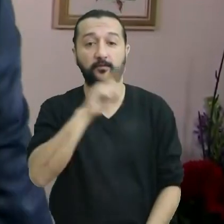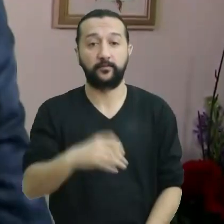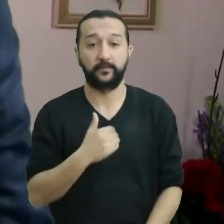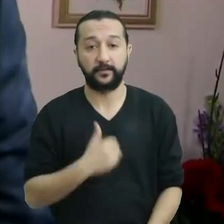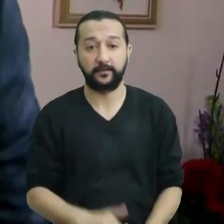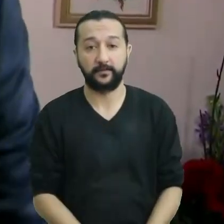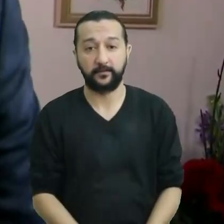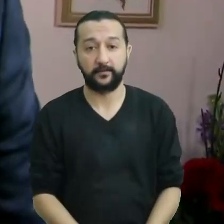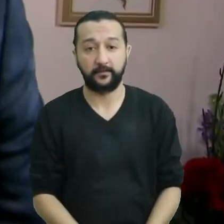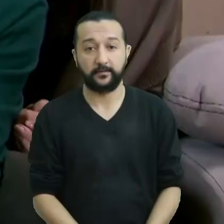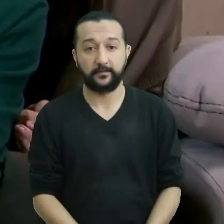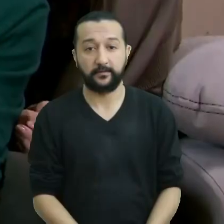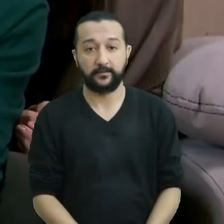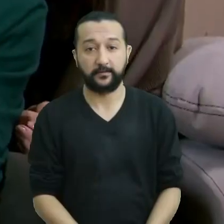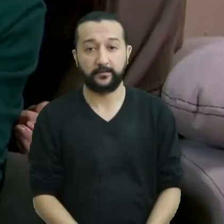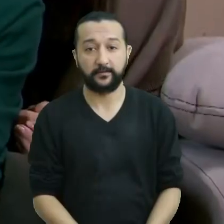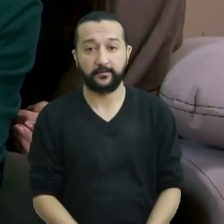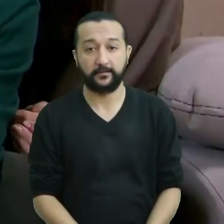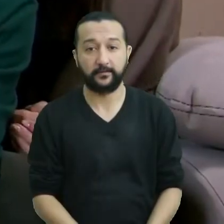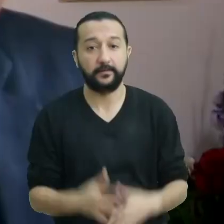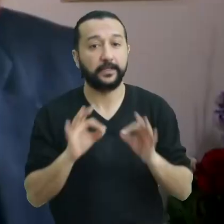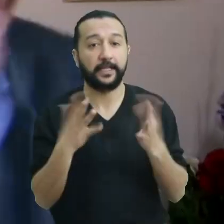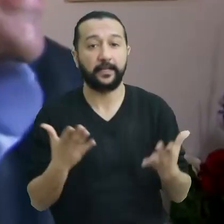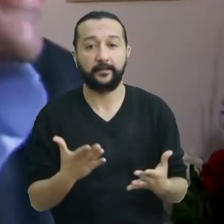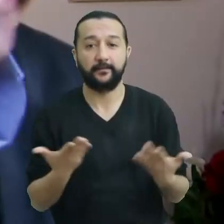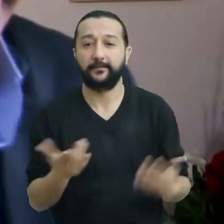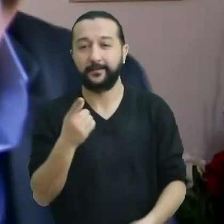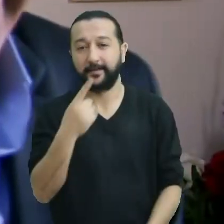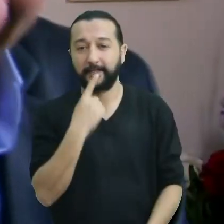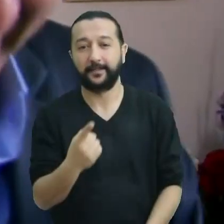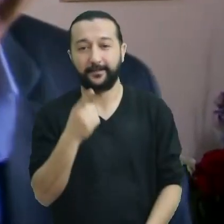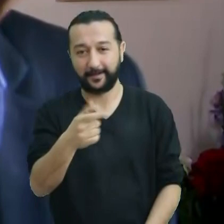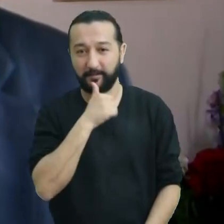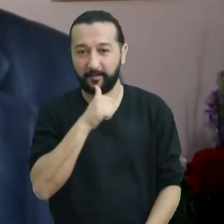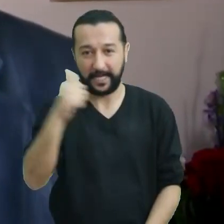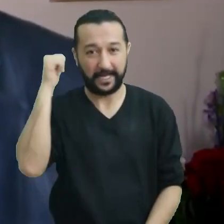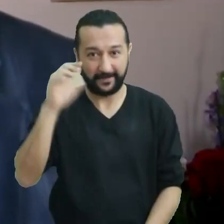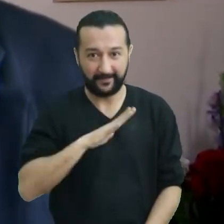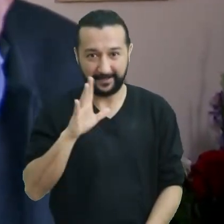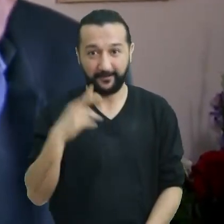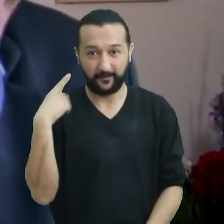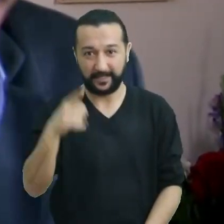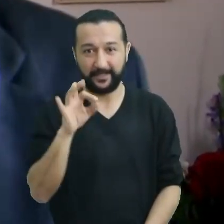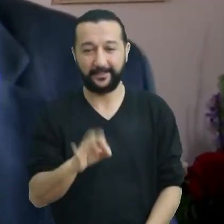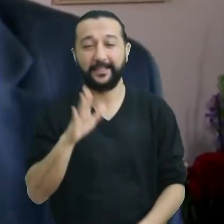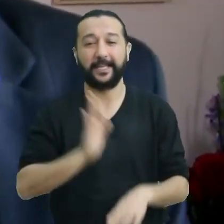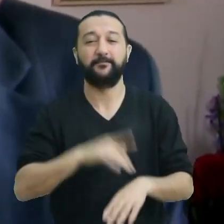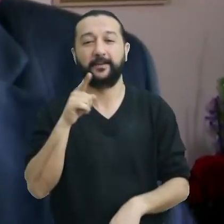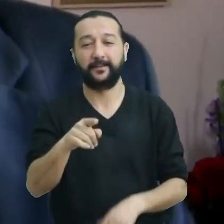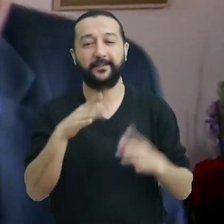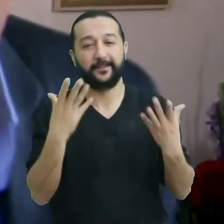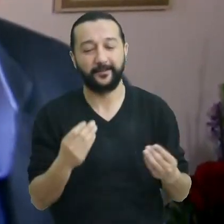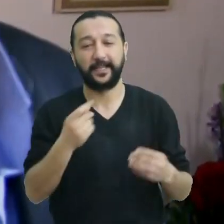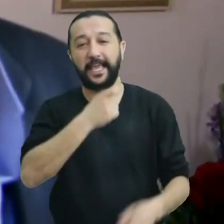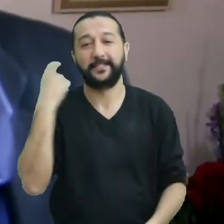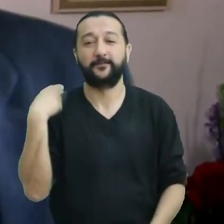ha. Arkanda diye kaş göz ediyorlar. Ya babam arkamda numarası. Ya bunlar